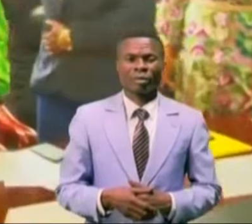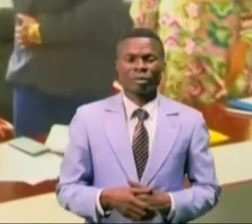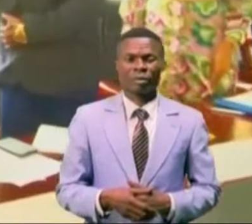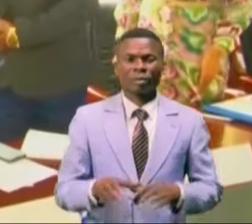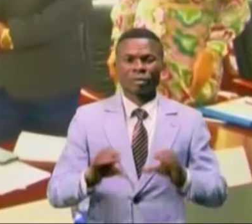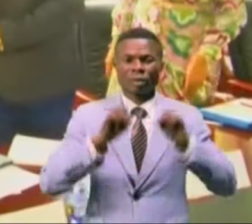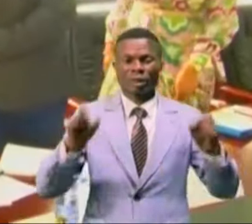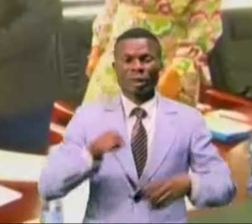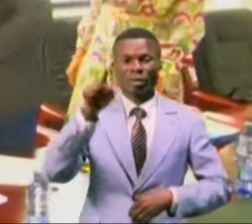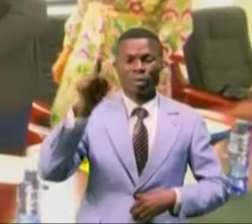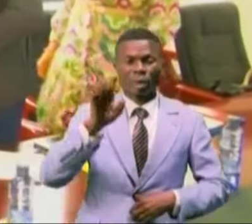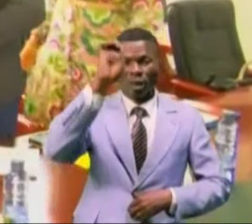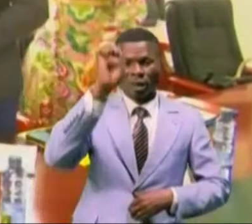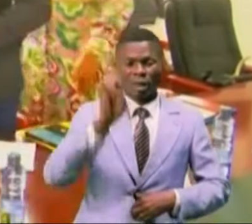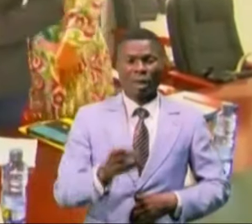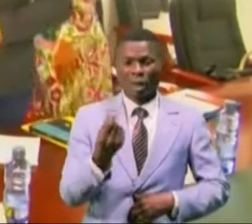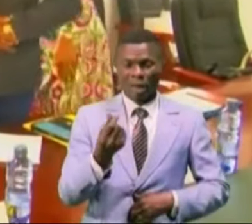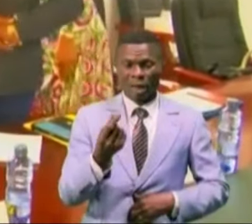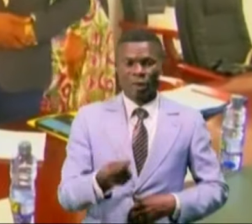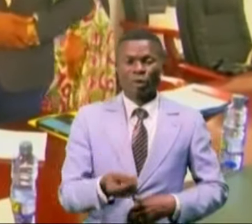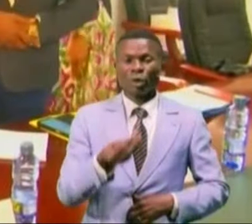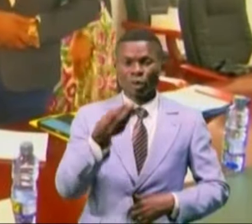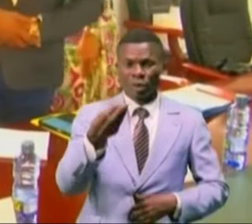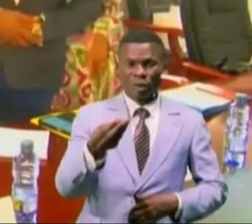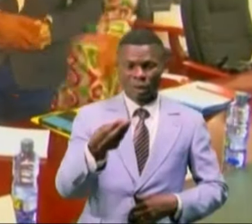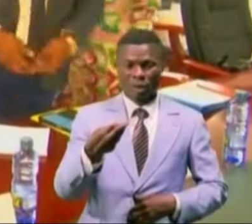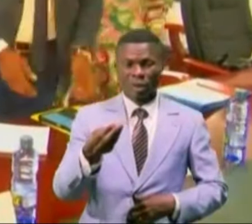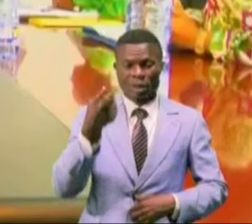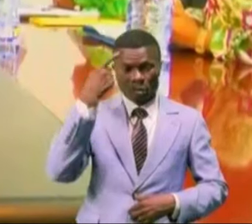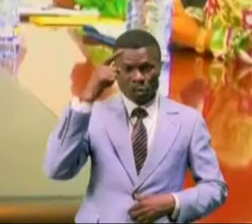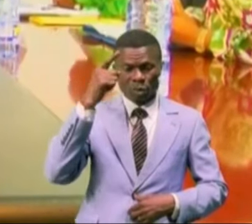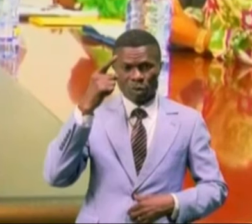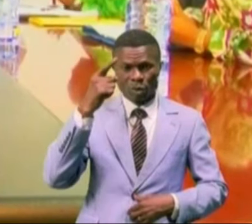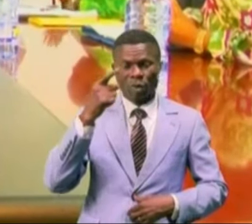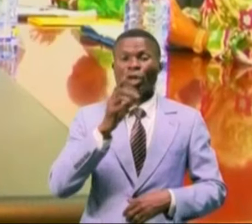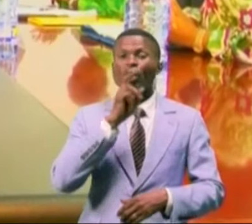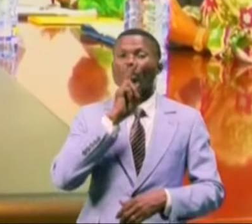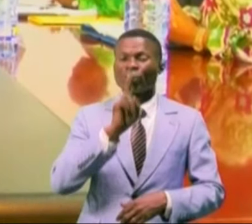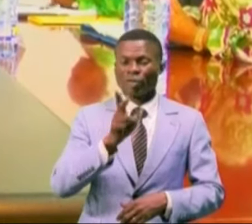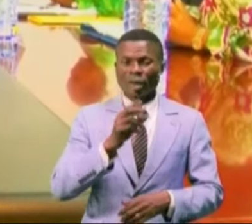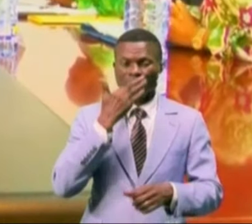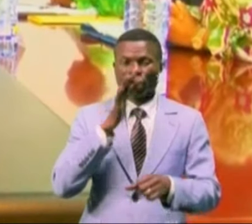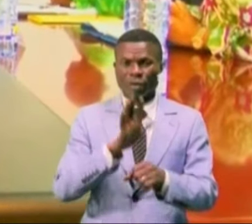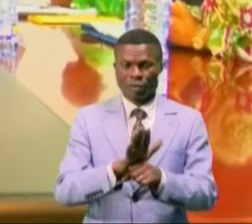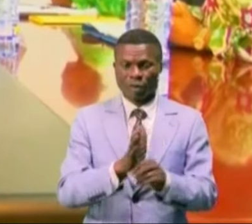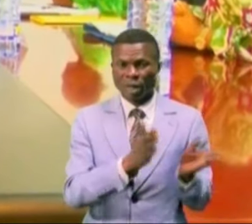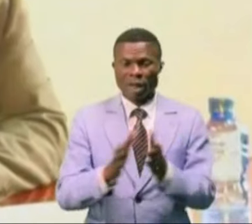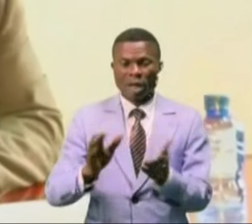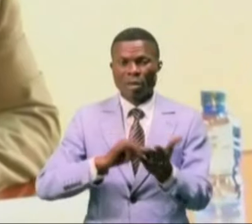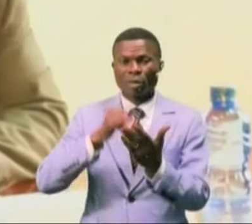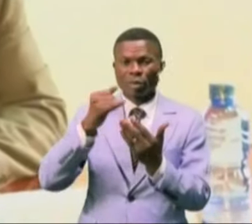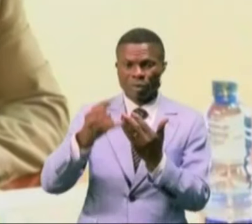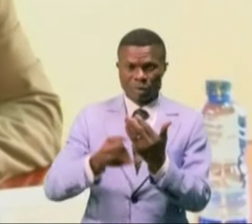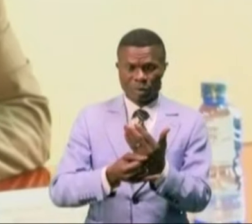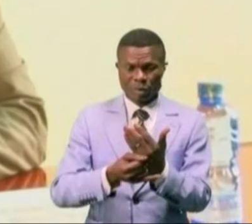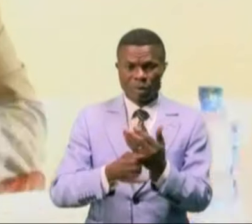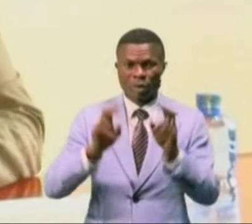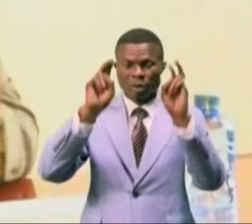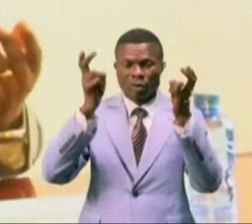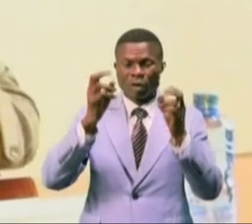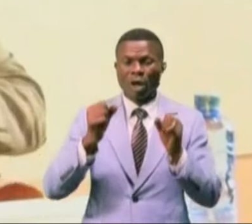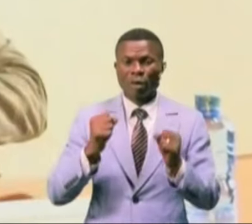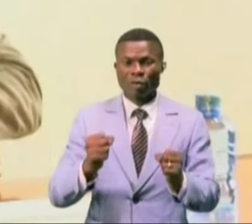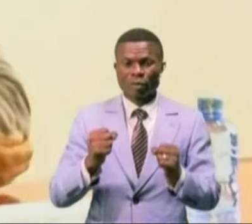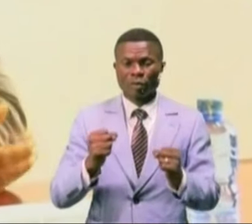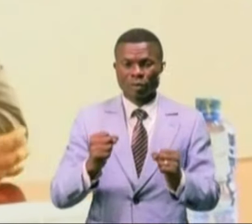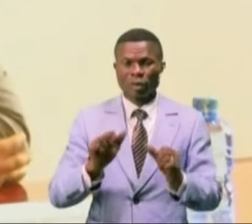50 millions d'euros c'est l'enveloppe à louer pour la matérialisation concrète de l'aménagement du projet ville durable